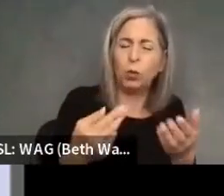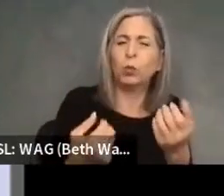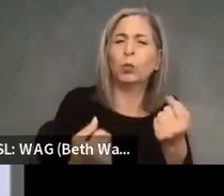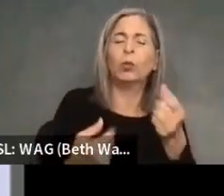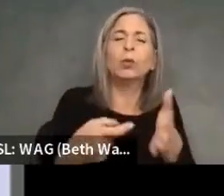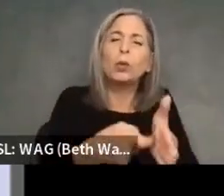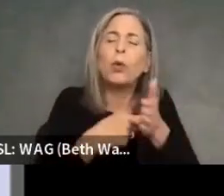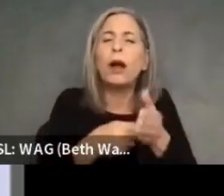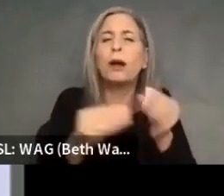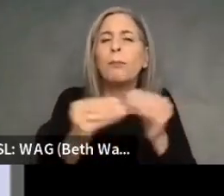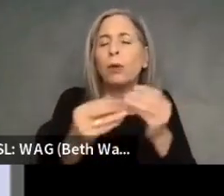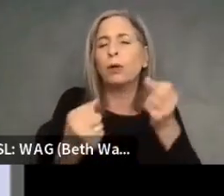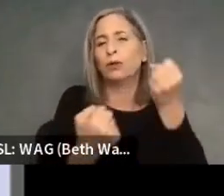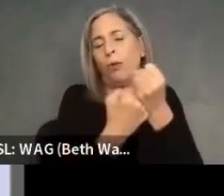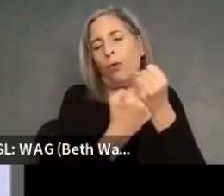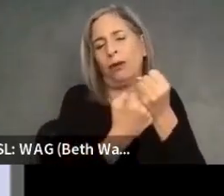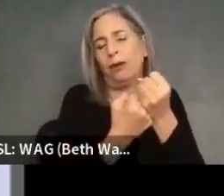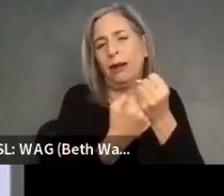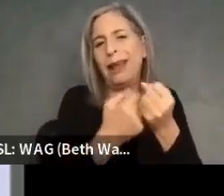，sorry，OK。